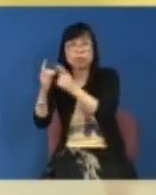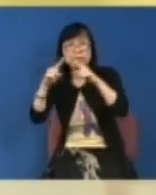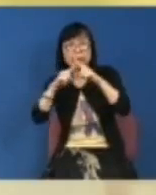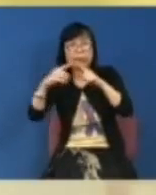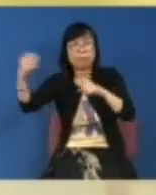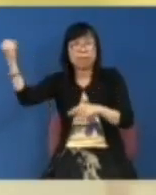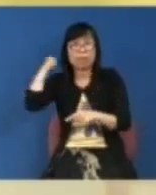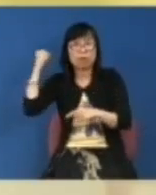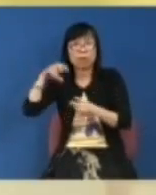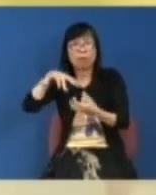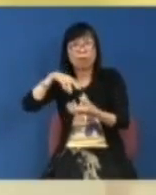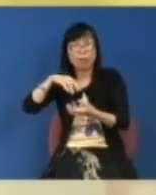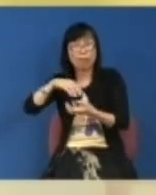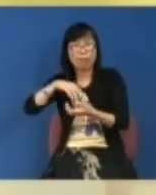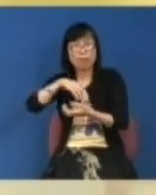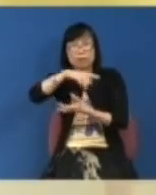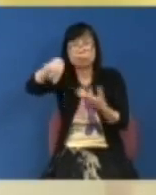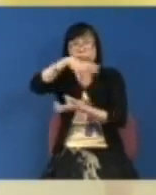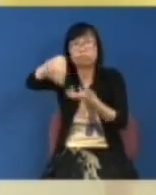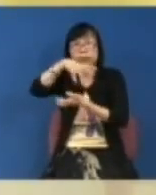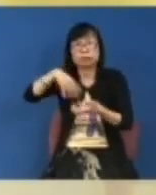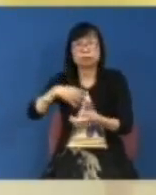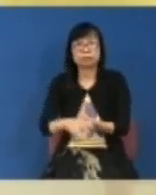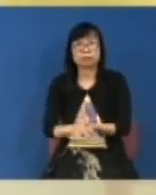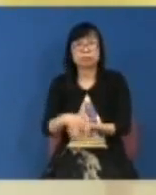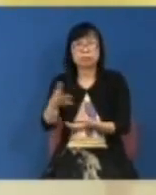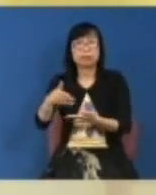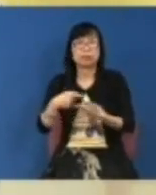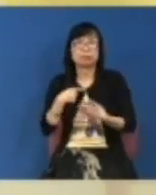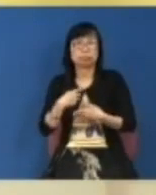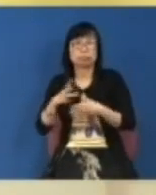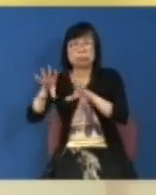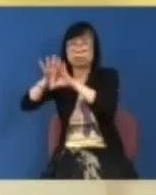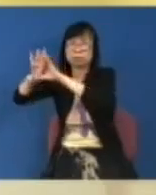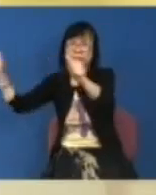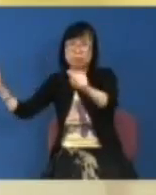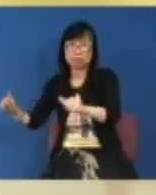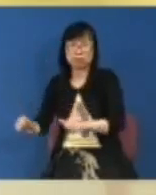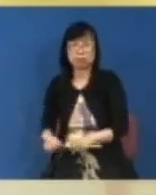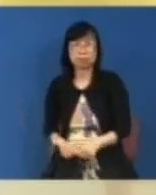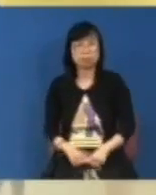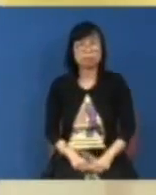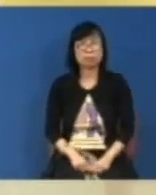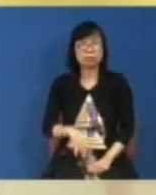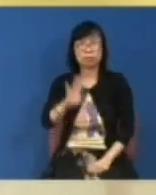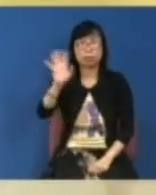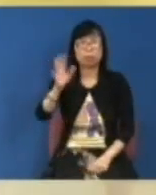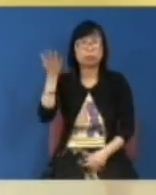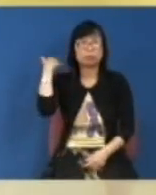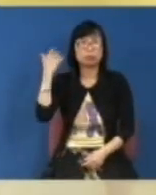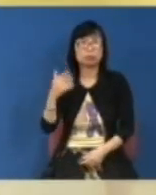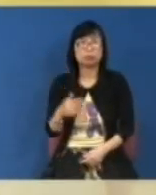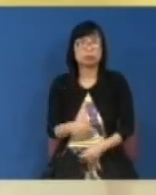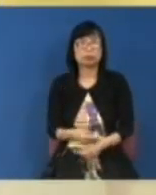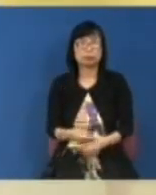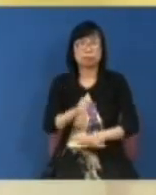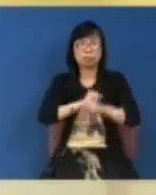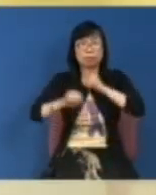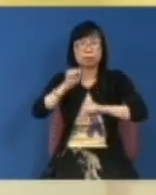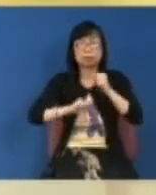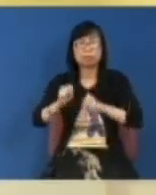香港的運動，咁咪消滅咗佢哋咯，咁咪蒸蒸日上咯。但係冇我哋之前個運動都係咁嘅啫